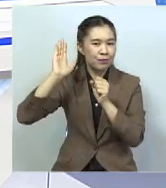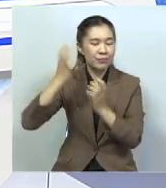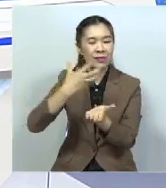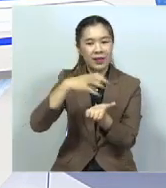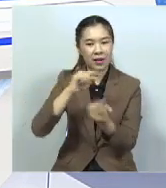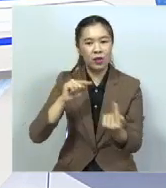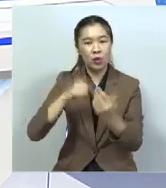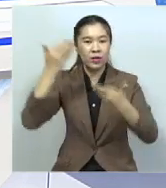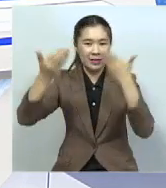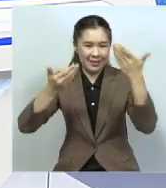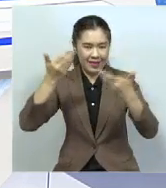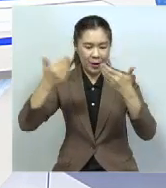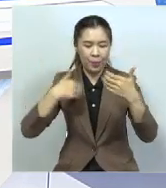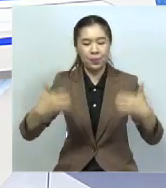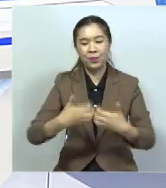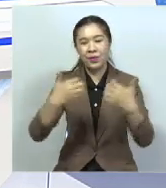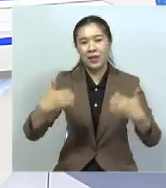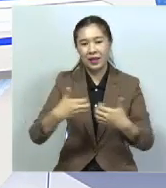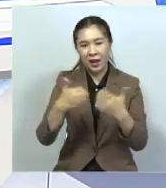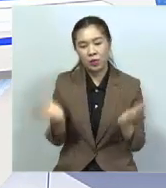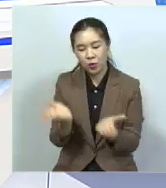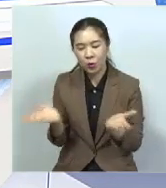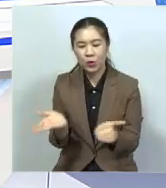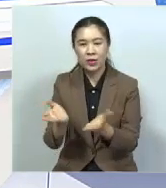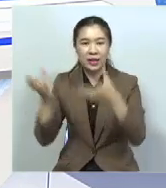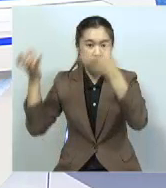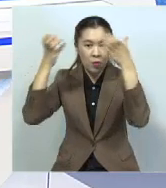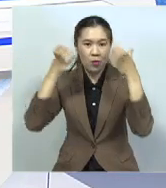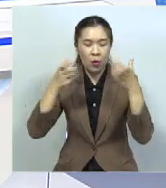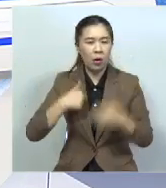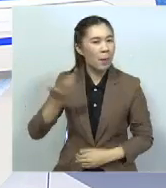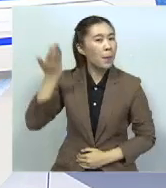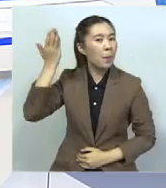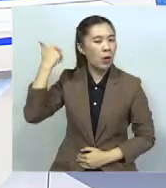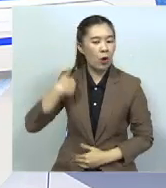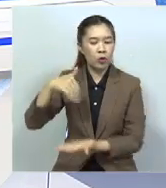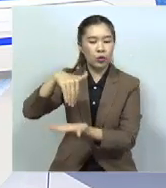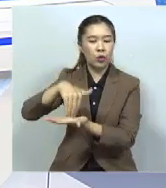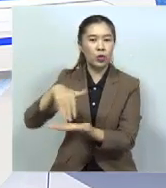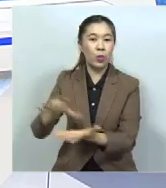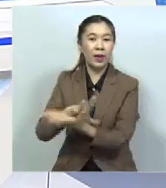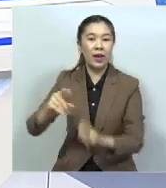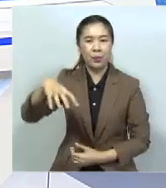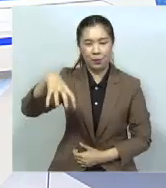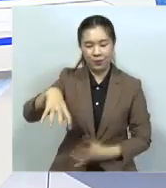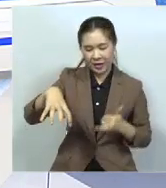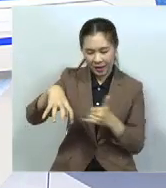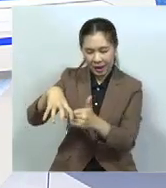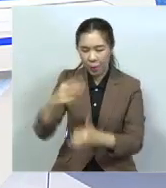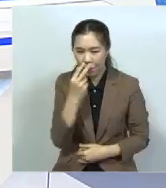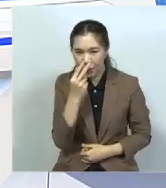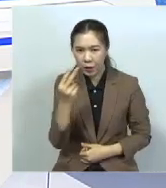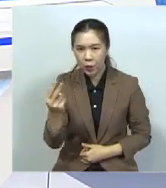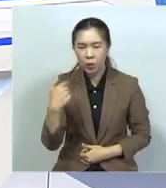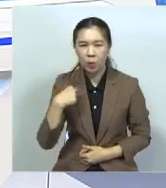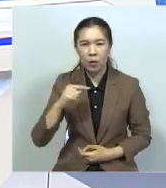ของการจัดกิจกรรมเฉลิมฉลองการส่งเสริมโขนเนี่ยต่อไปดิฉันมีโอกาสเคยไปดูมาที่ศูนย์วัฒนธรรมคือตอนแรกเนี่ยหลายๆคนบ